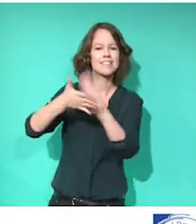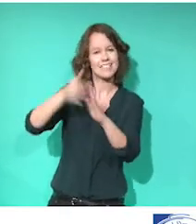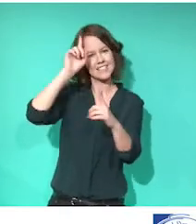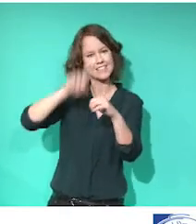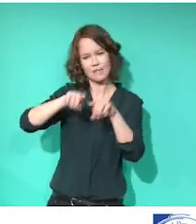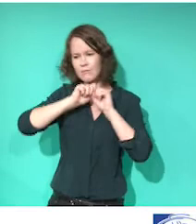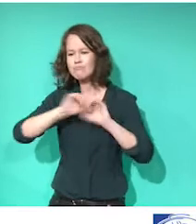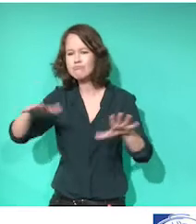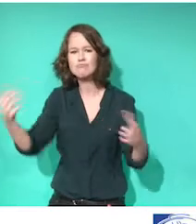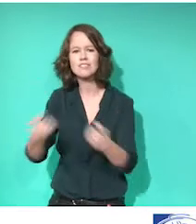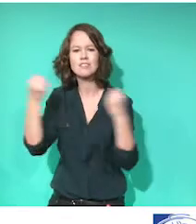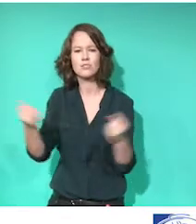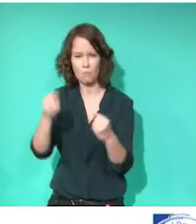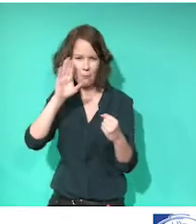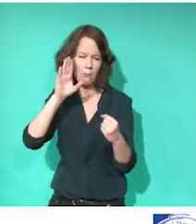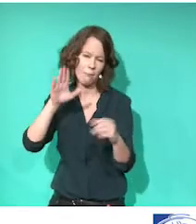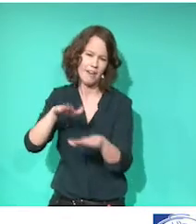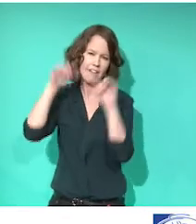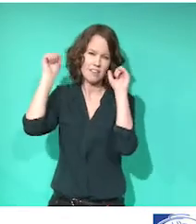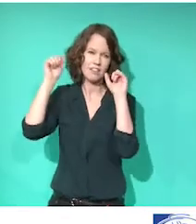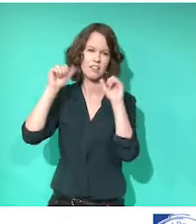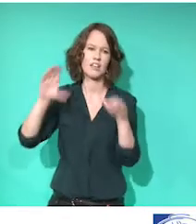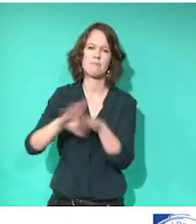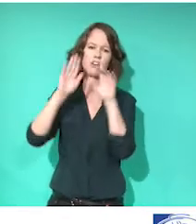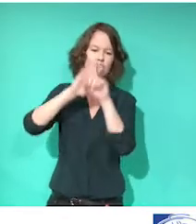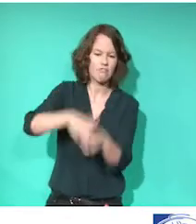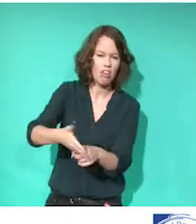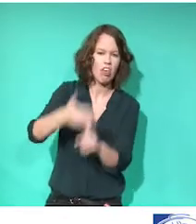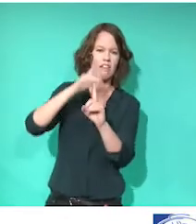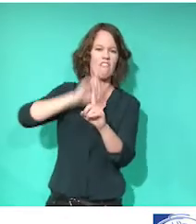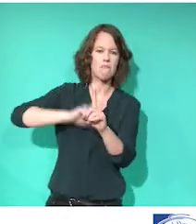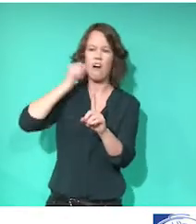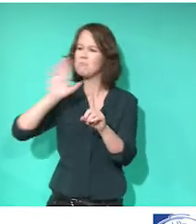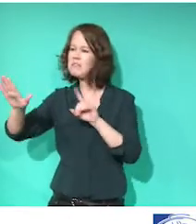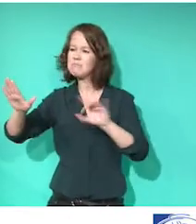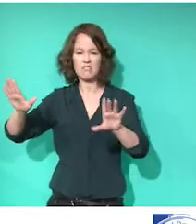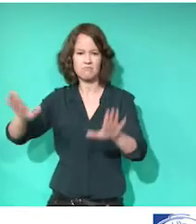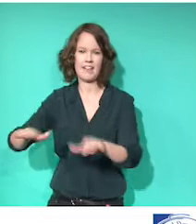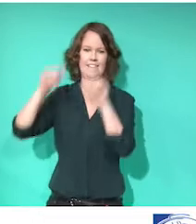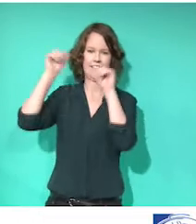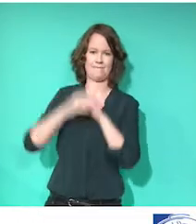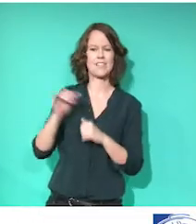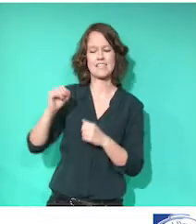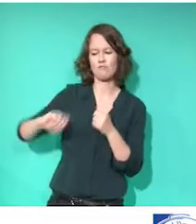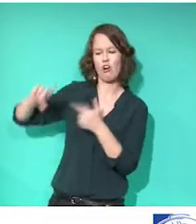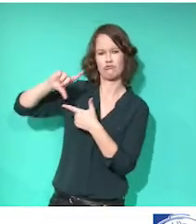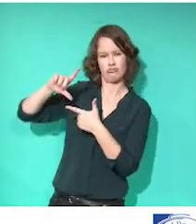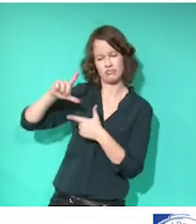sans stéréotypes de sexe, publié par le Haut Conseil à l'égalité entre les femmes et les